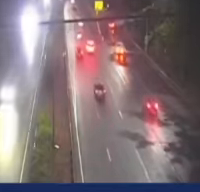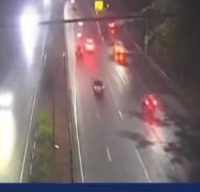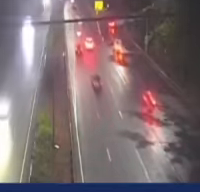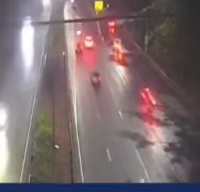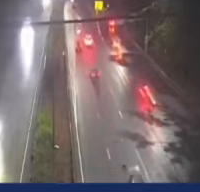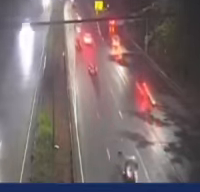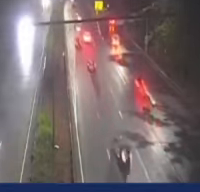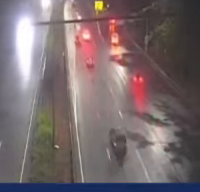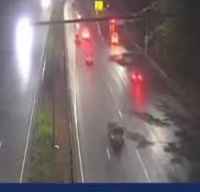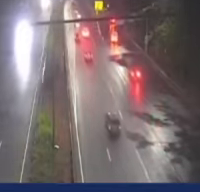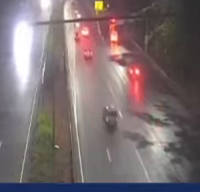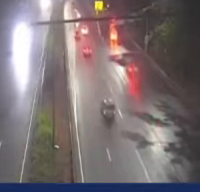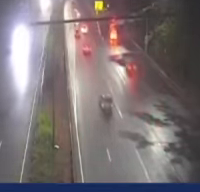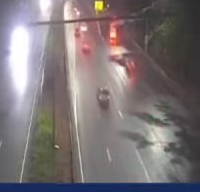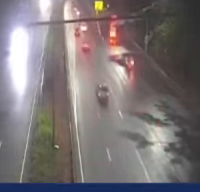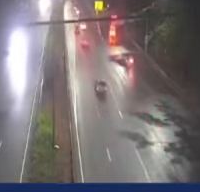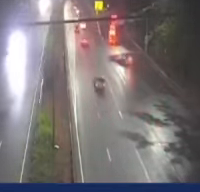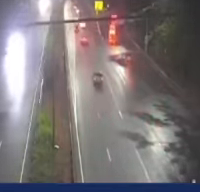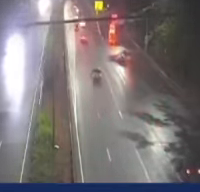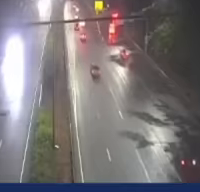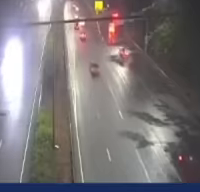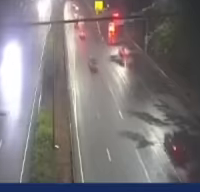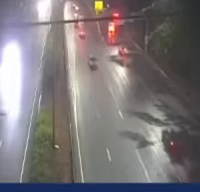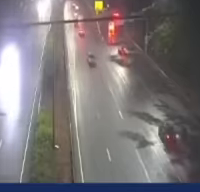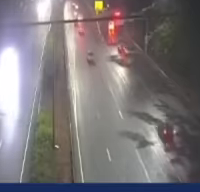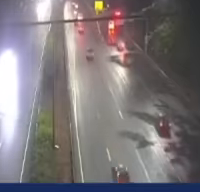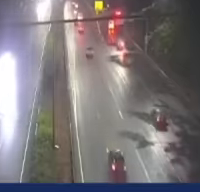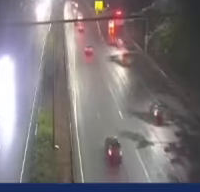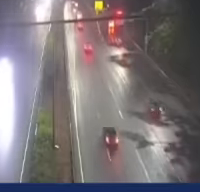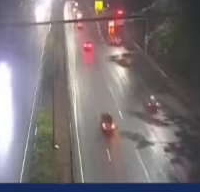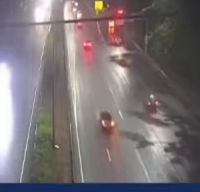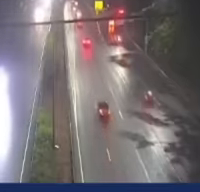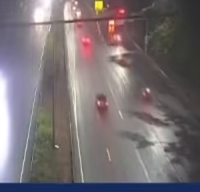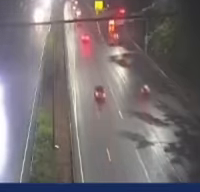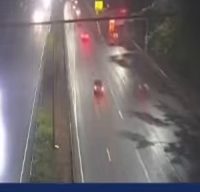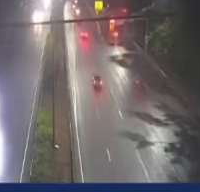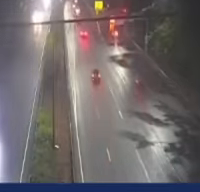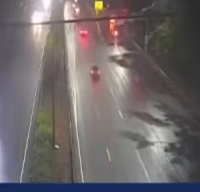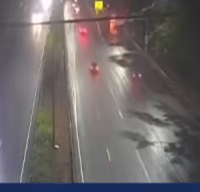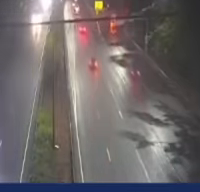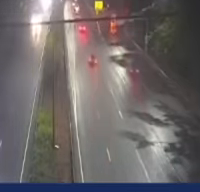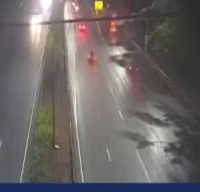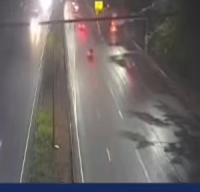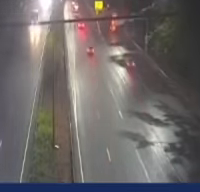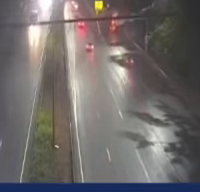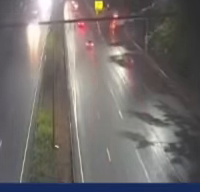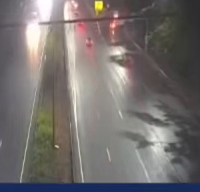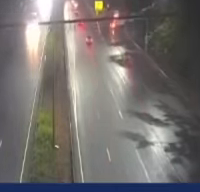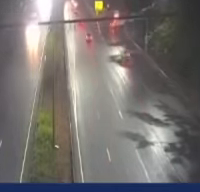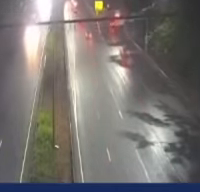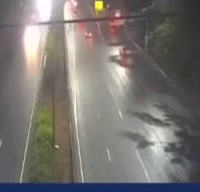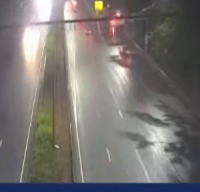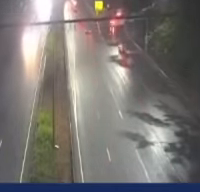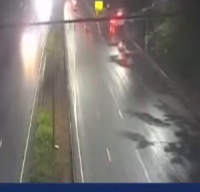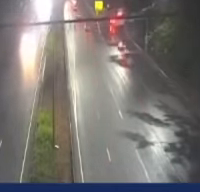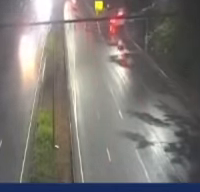Plaza, nagsimula na ring bumigat ang dali ng trapiko sa ngayon dahil marami na ang papasok na sasakyan pauwi ng norte.